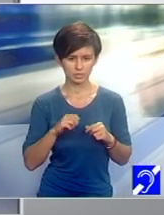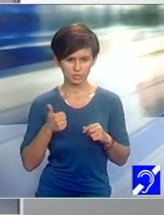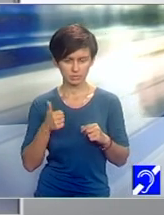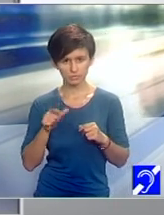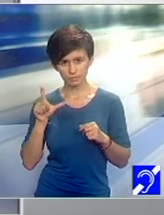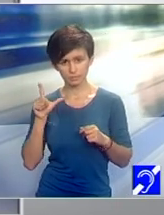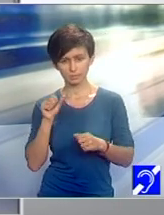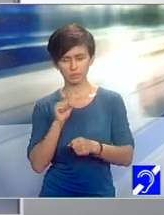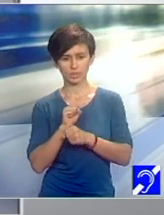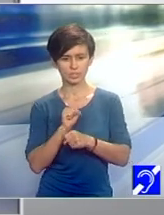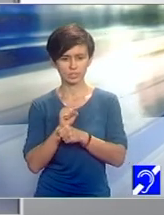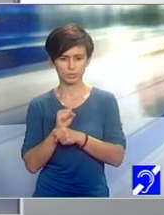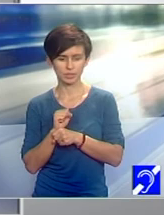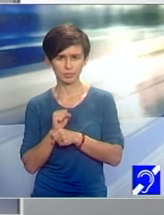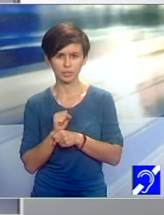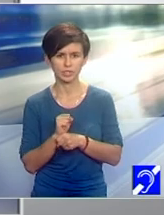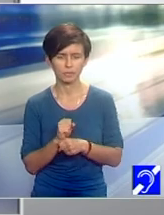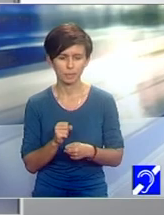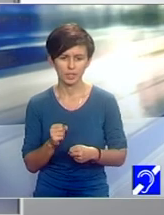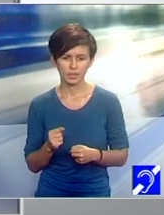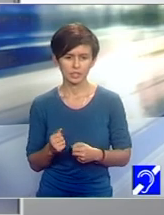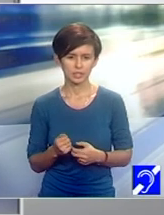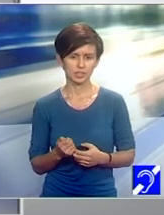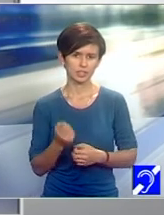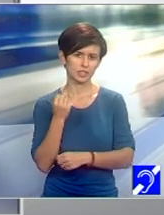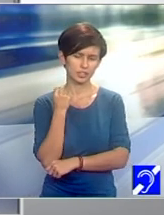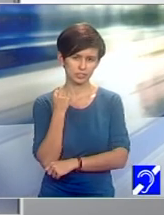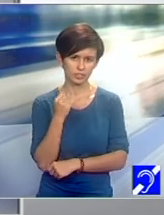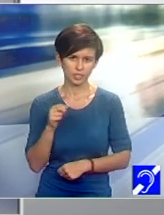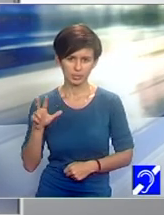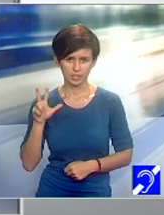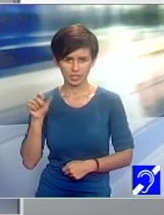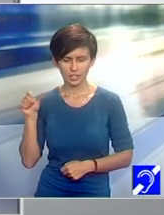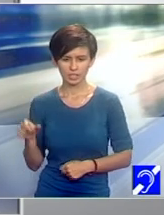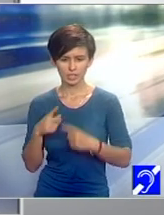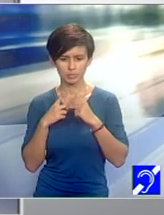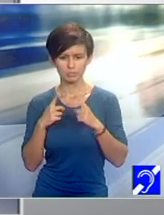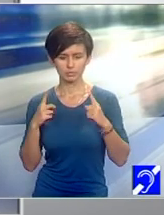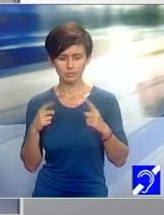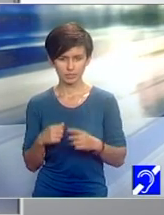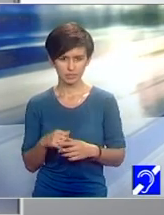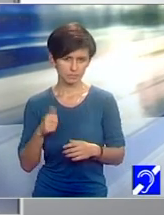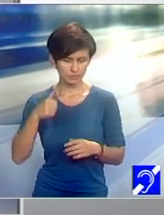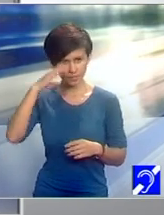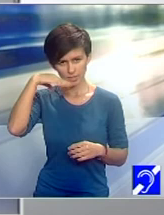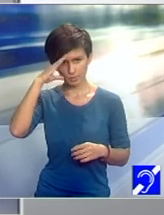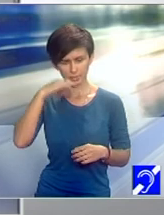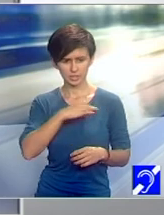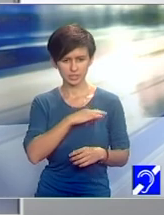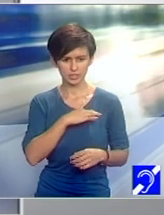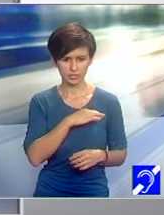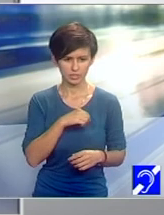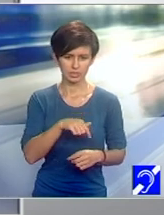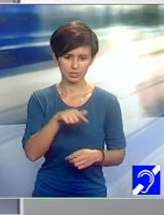2 săptămâni găzduim 3 profesori din Ludwigsburg, deci începem din prima zi, studenții noștri nu o să aibă timp nici de